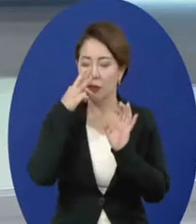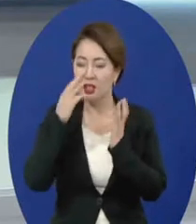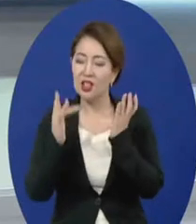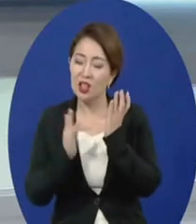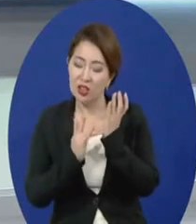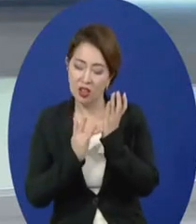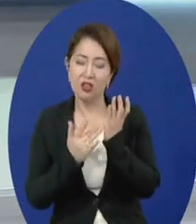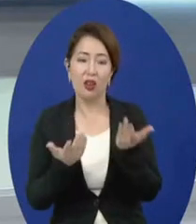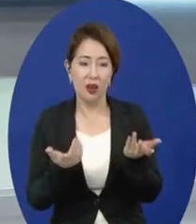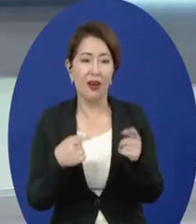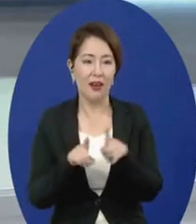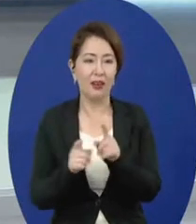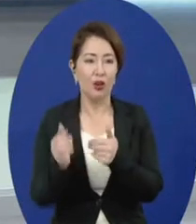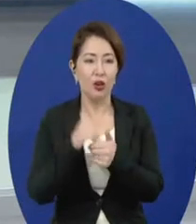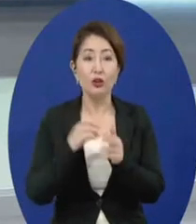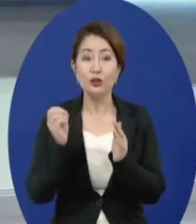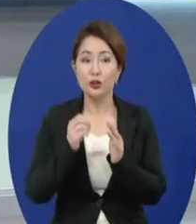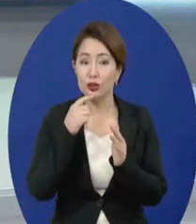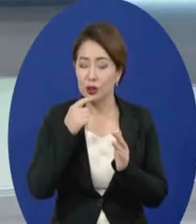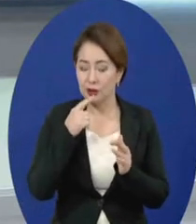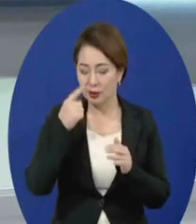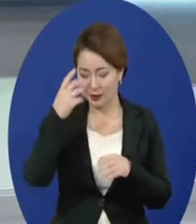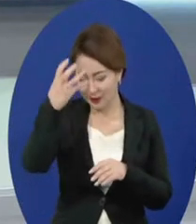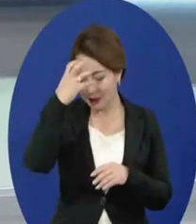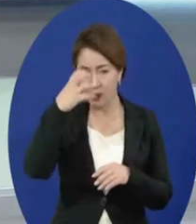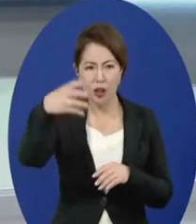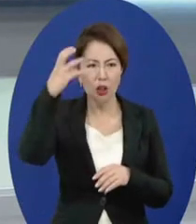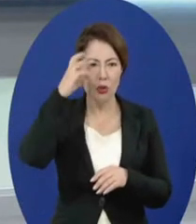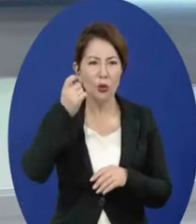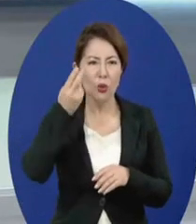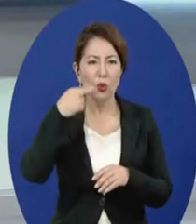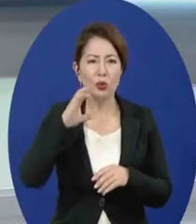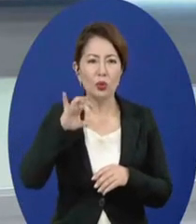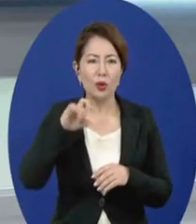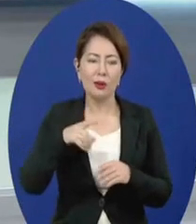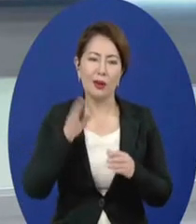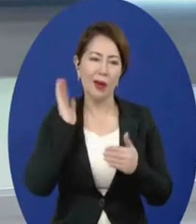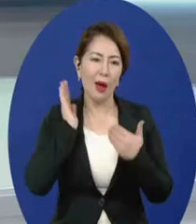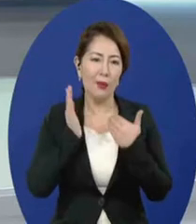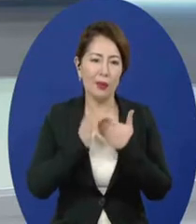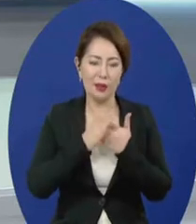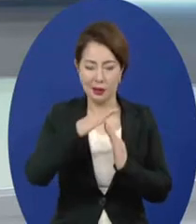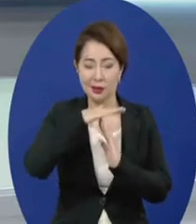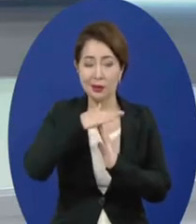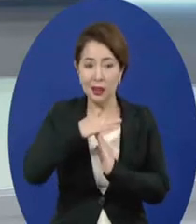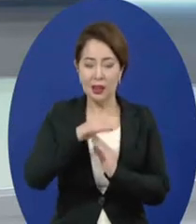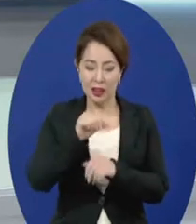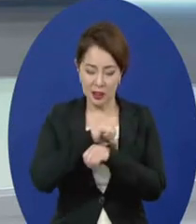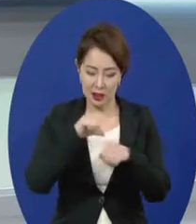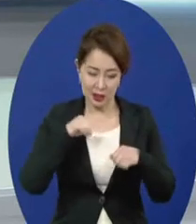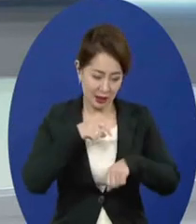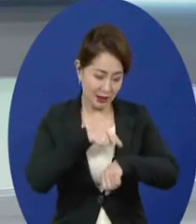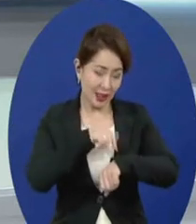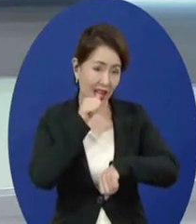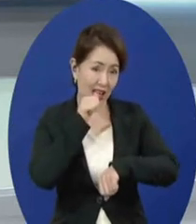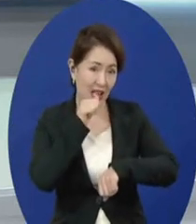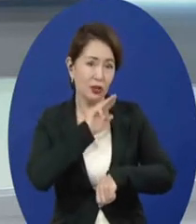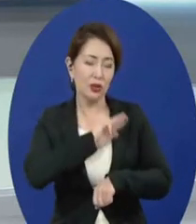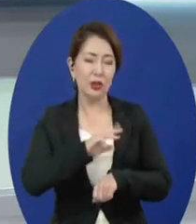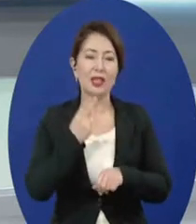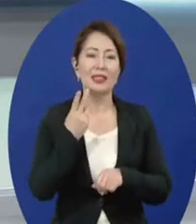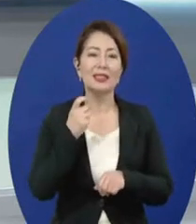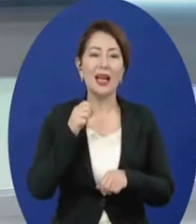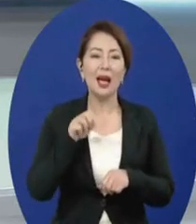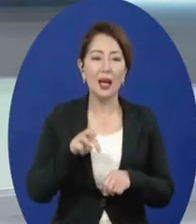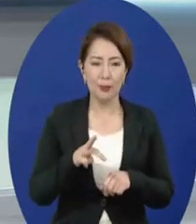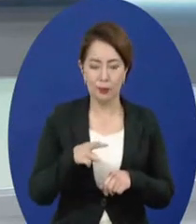мэдээллийн технологигч гэсэн багтаасан байгаа. Засгийн газар төрийн хүнд суртал авилгыг тасалж иргэнийхээ цагийг хэмнэхийн тулд цахим үндэстэн болох зорилгыг